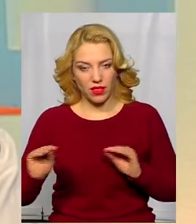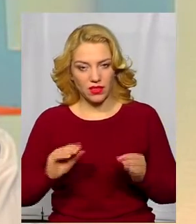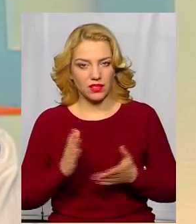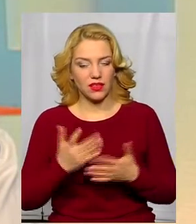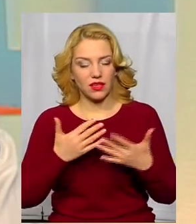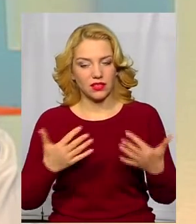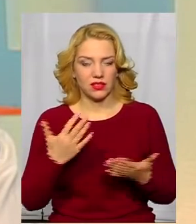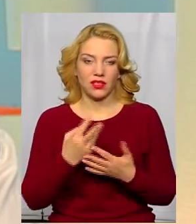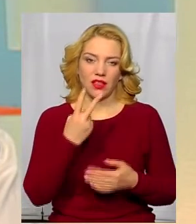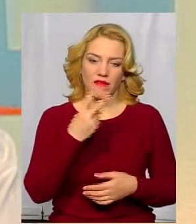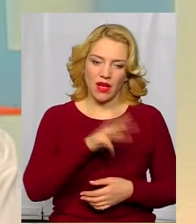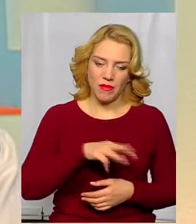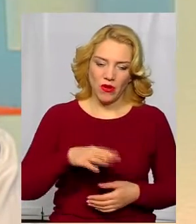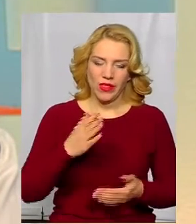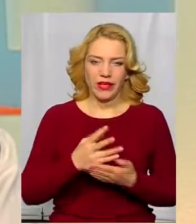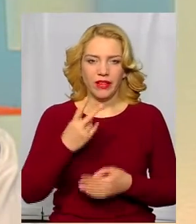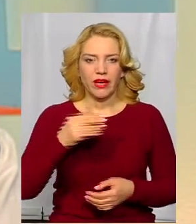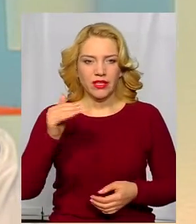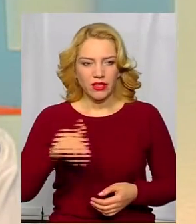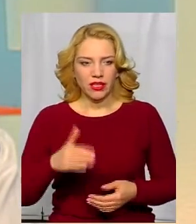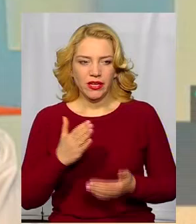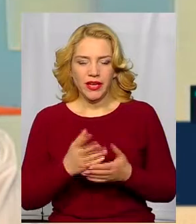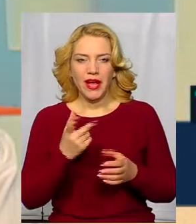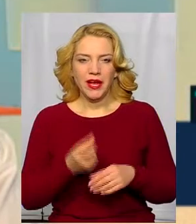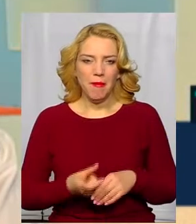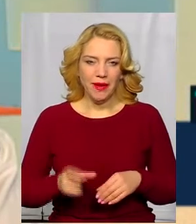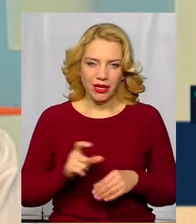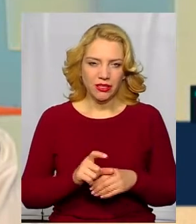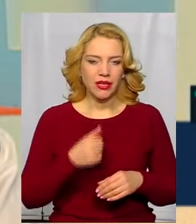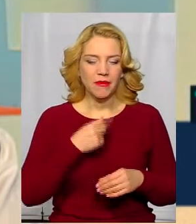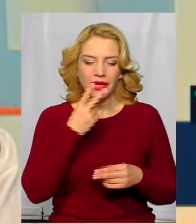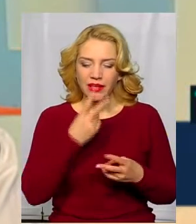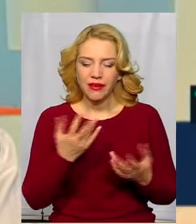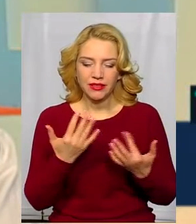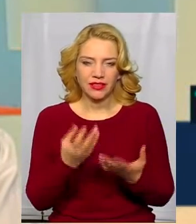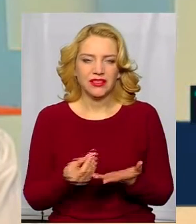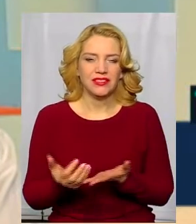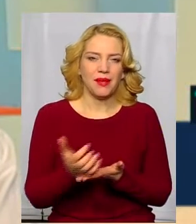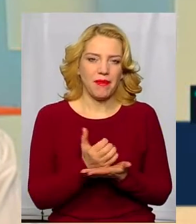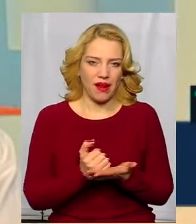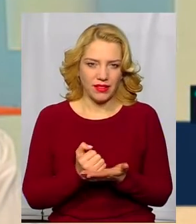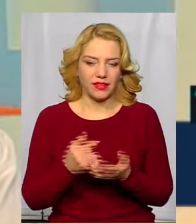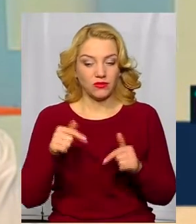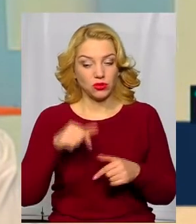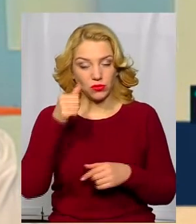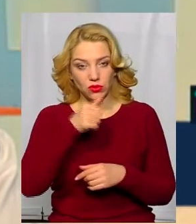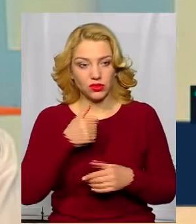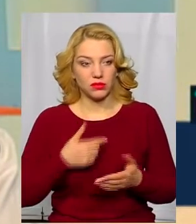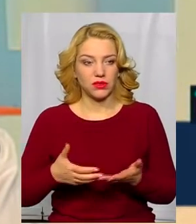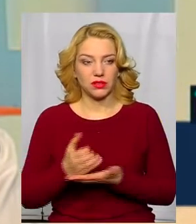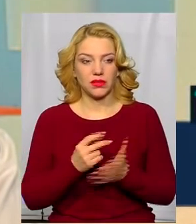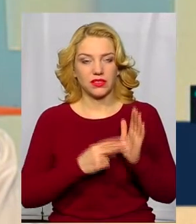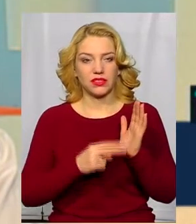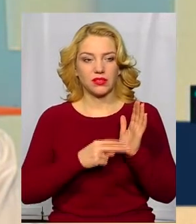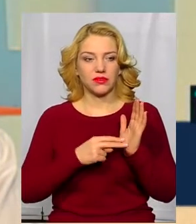мільйона гривень, буває 20 тисяч гривень, буває навіть більше. Тобто вже відштовхуємося від суми, яку зібрали. Цього року ми зібрали